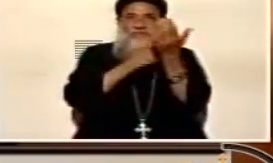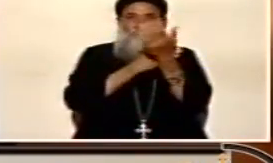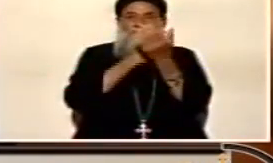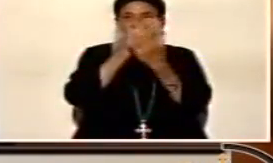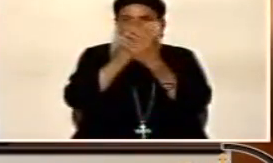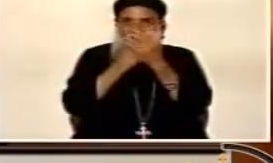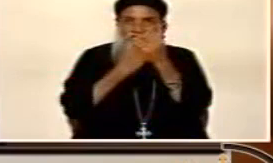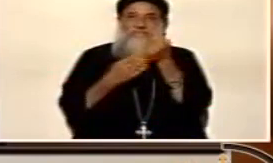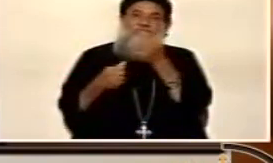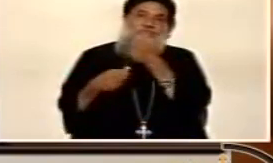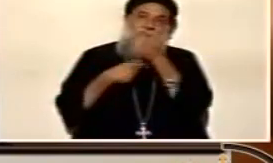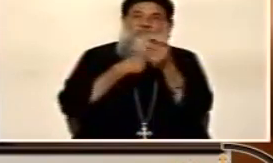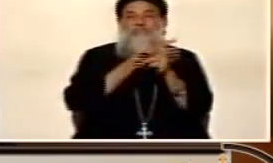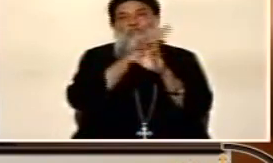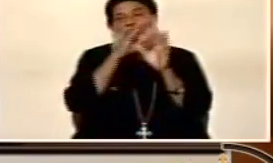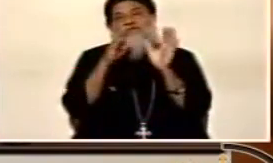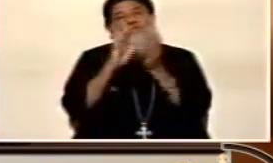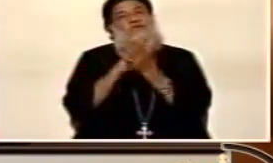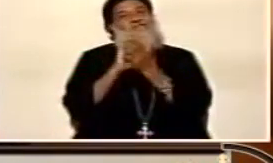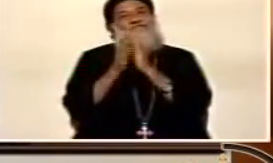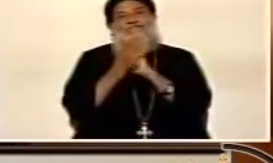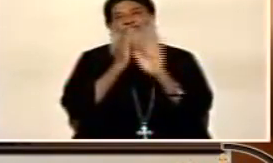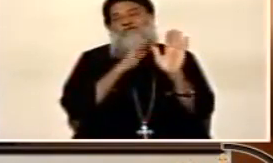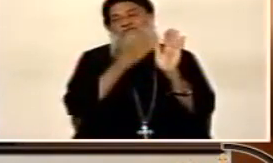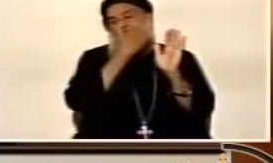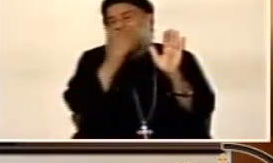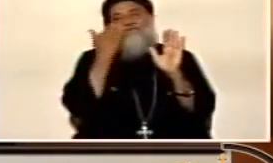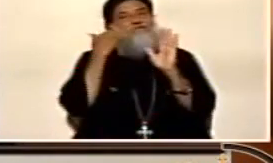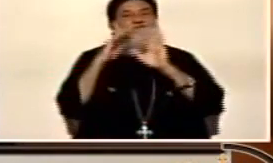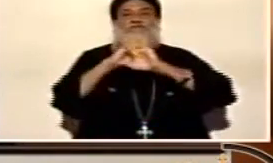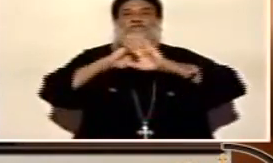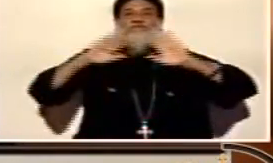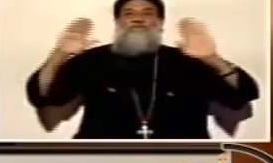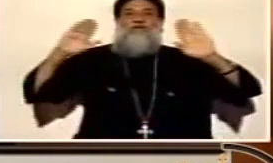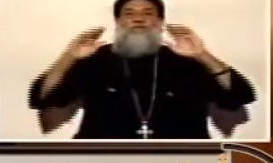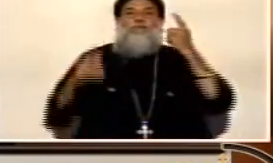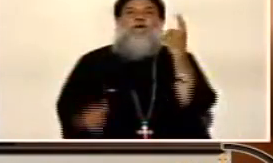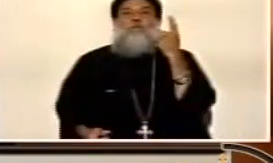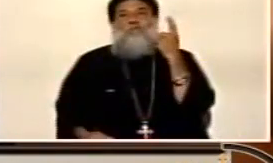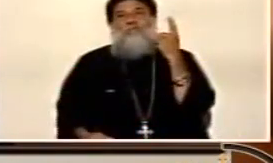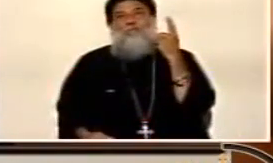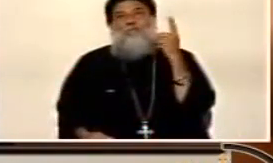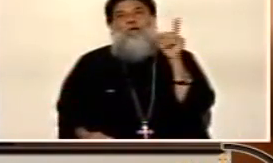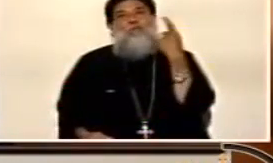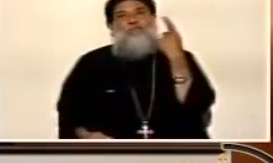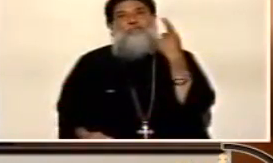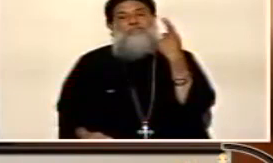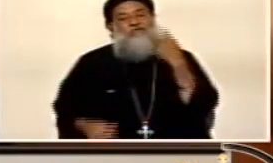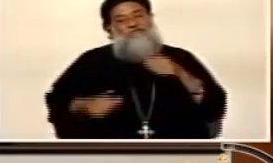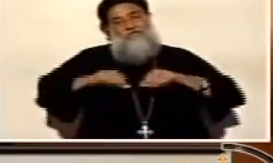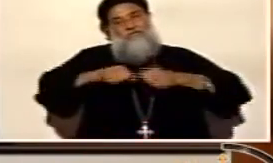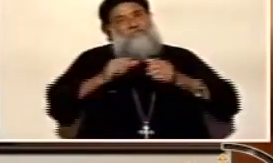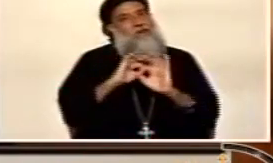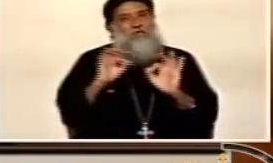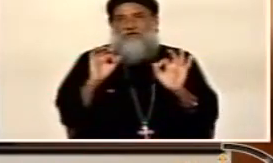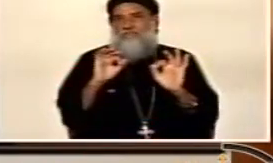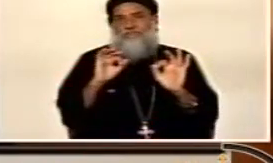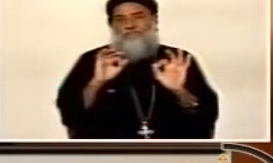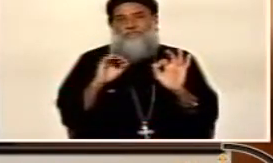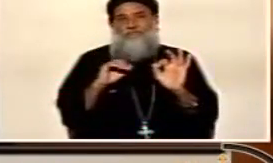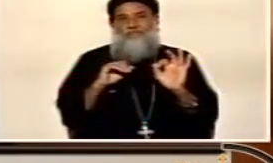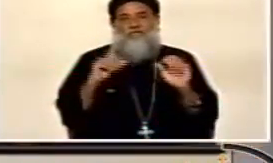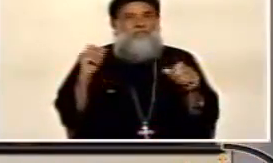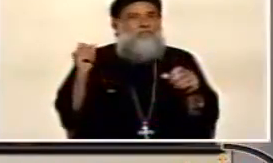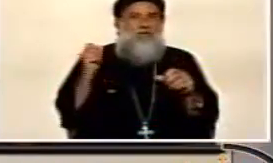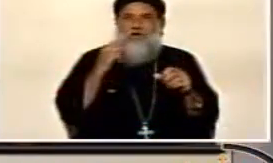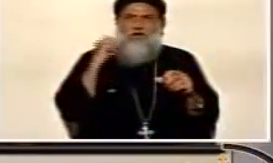الميلاد والغطاس، دول صيامات من الدرجة الأولى لا يمكن كسرها، زي الصوم